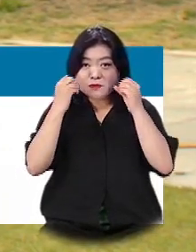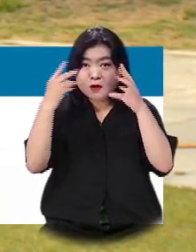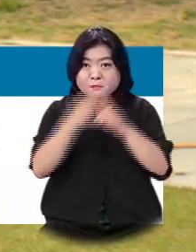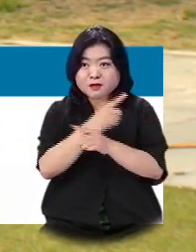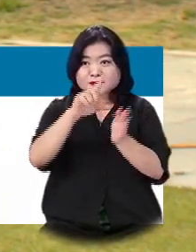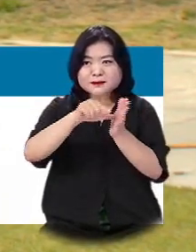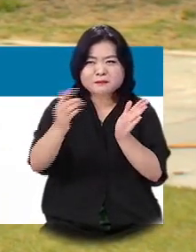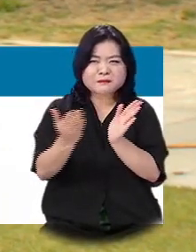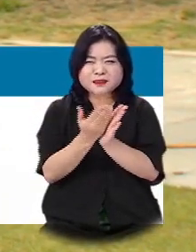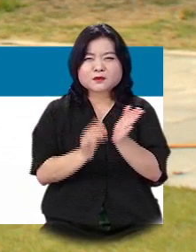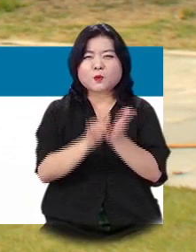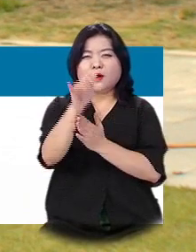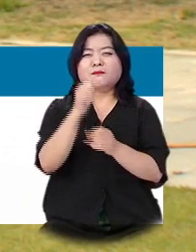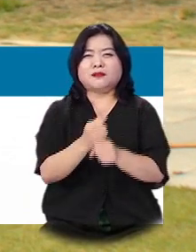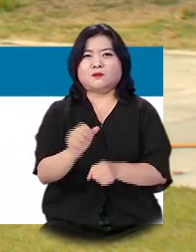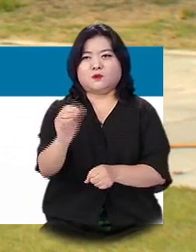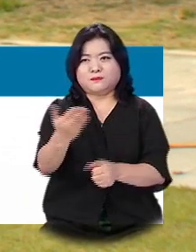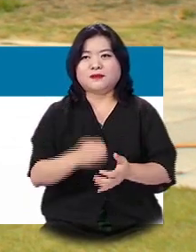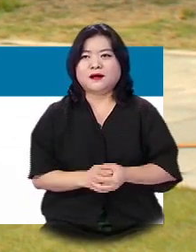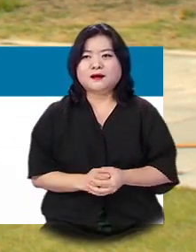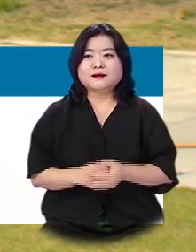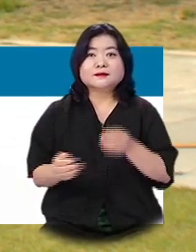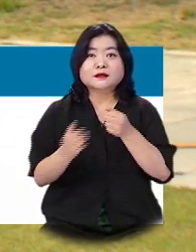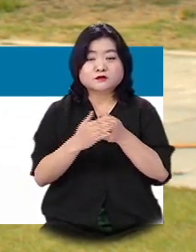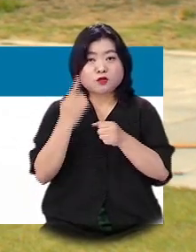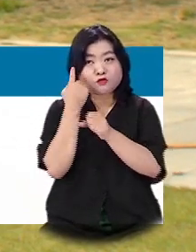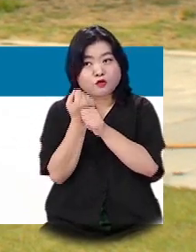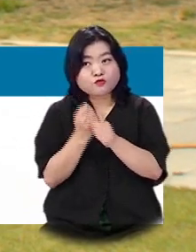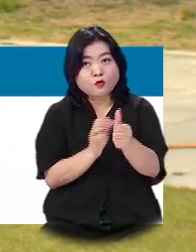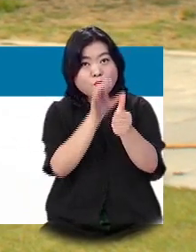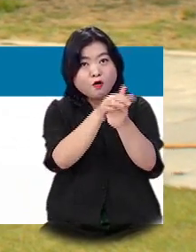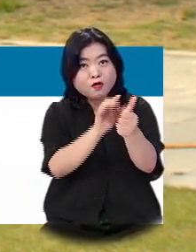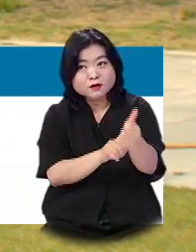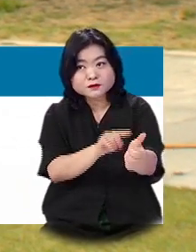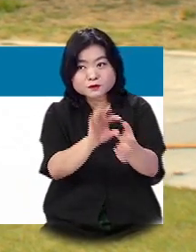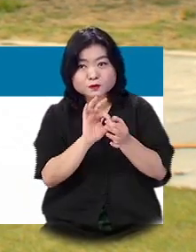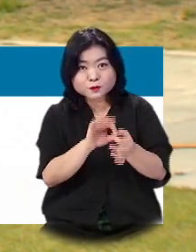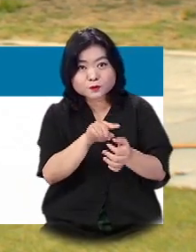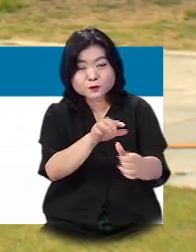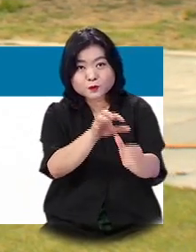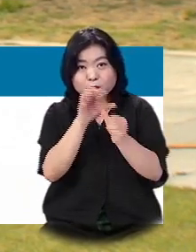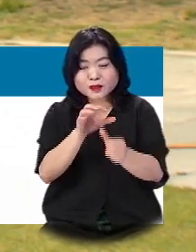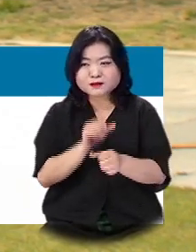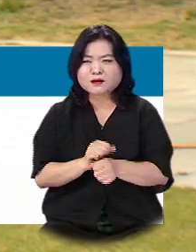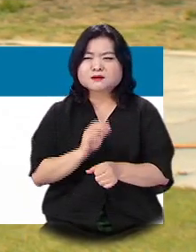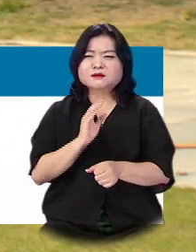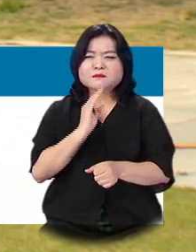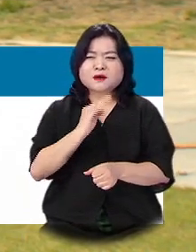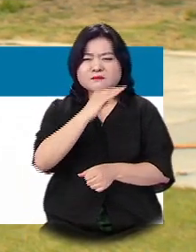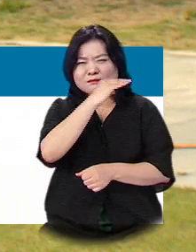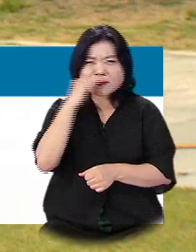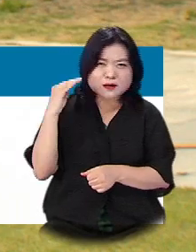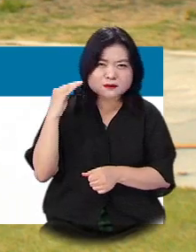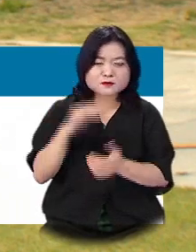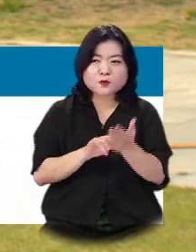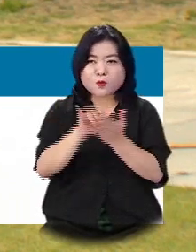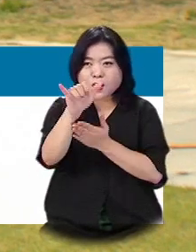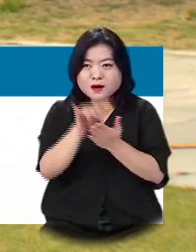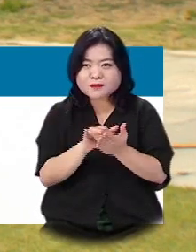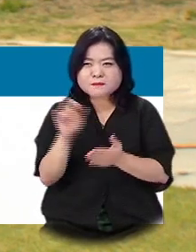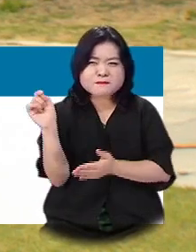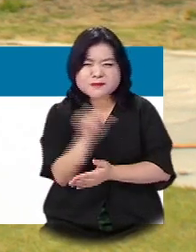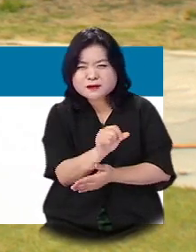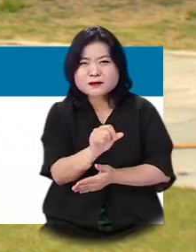맞는 그런 공항을 만들어야 됩니다. 그래서 연구 용역을 통해서 또 정말 제대로 된 공항을